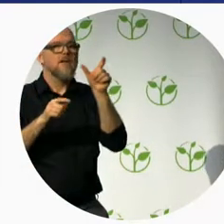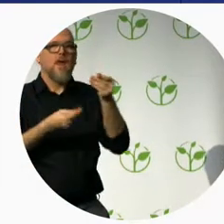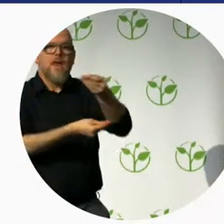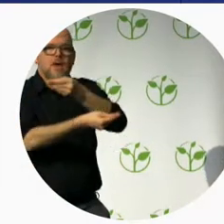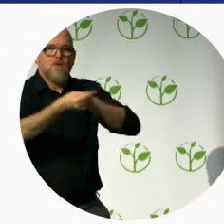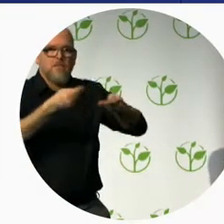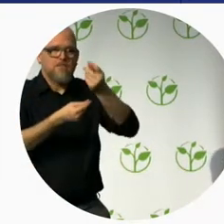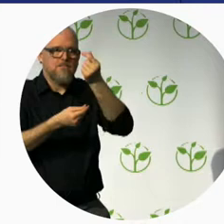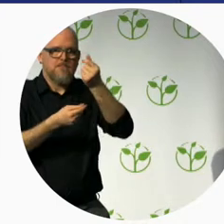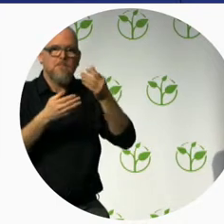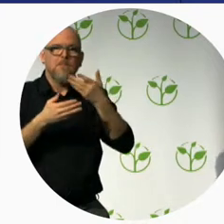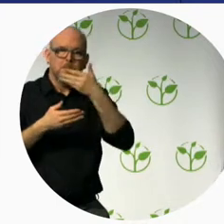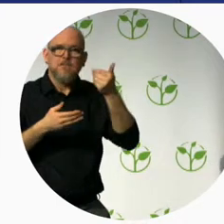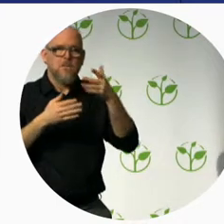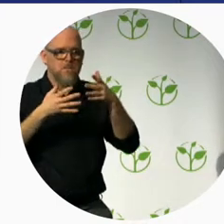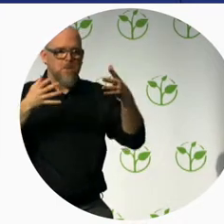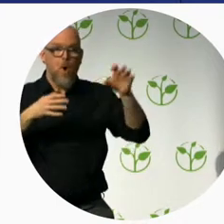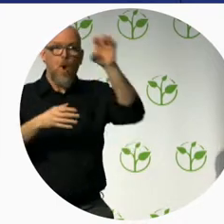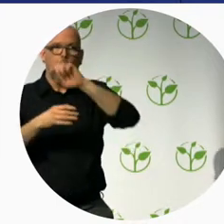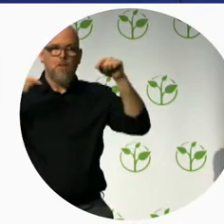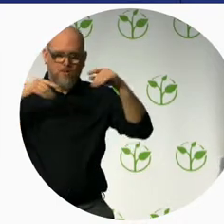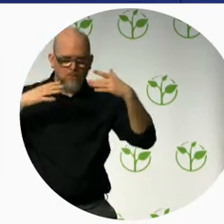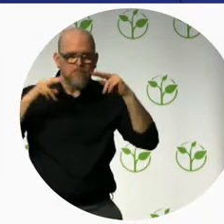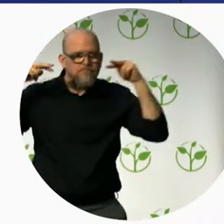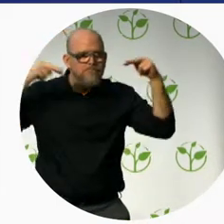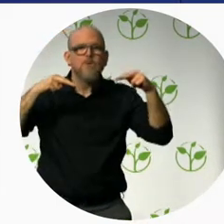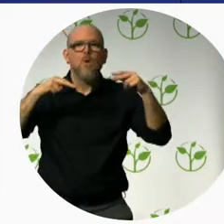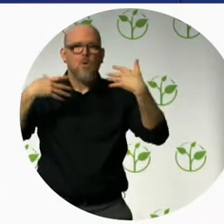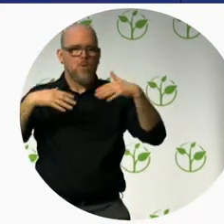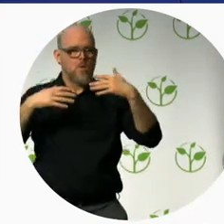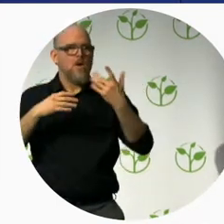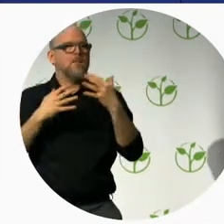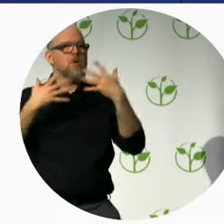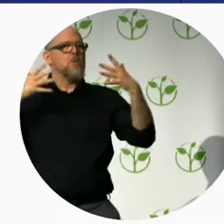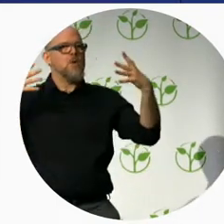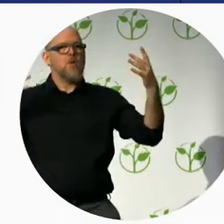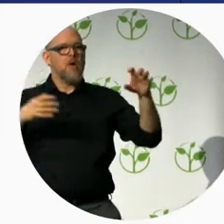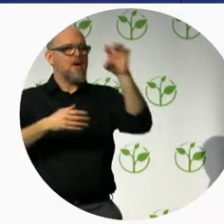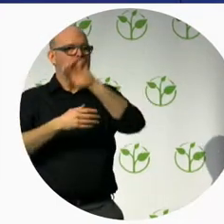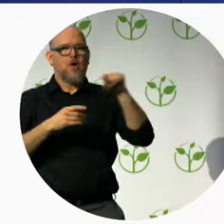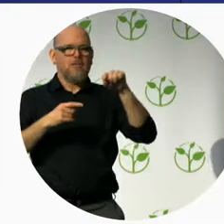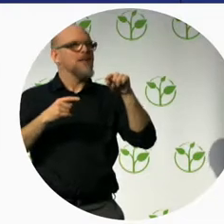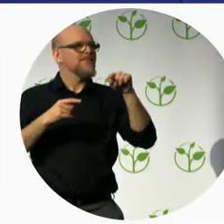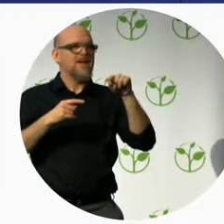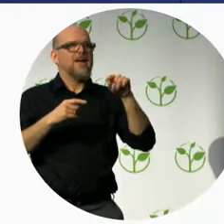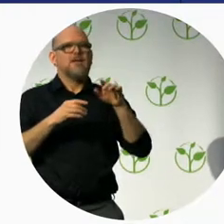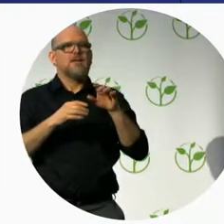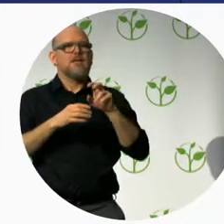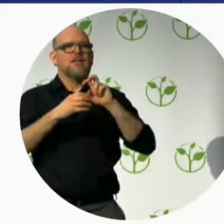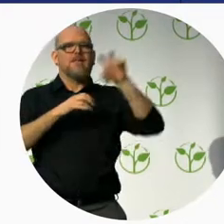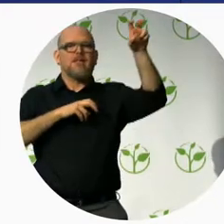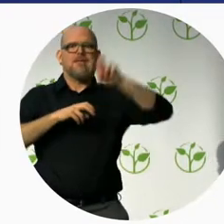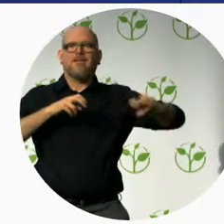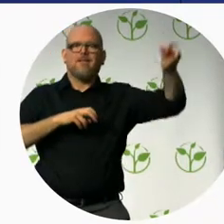Europa, która utrzymuje najważniejszym turystycznym. Turystyczny ocenia około 17